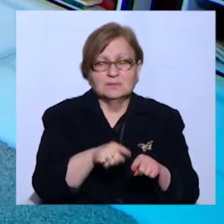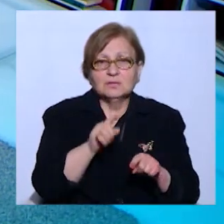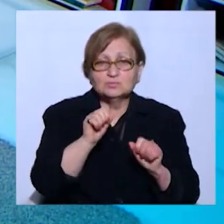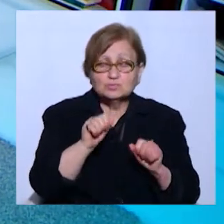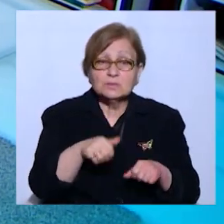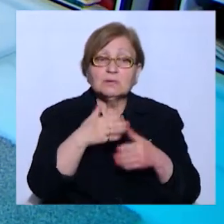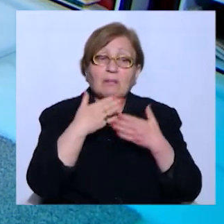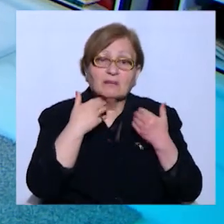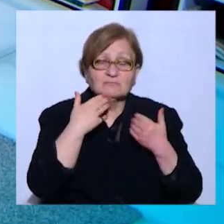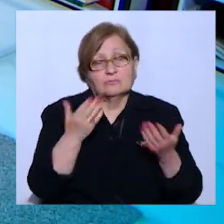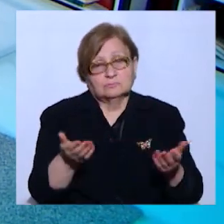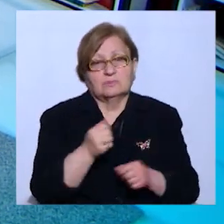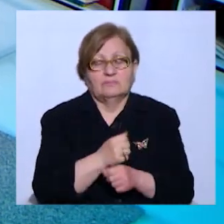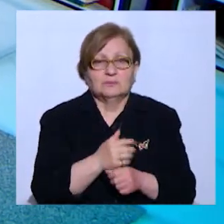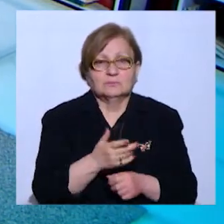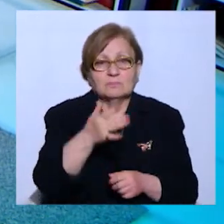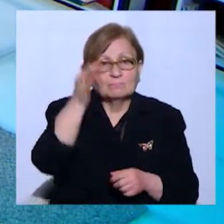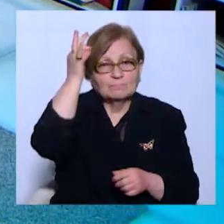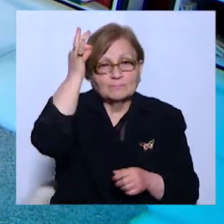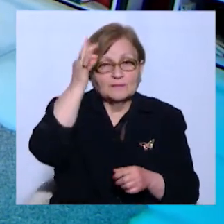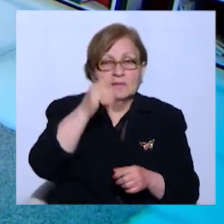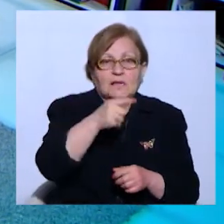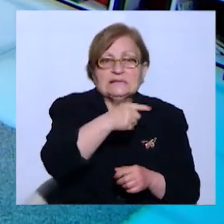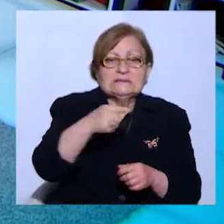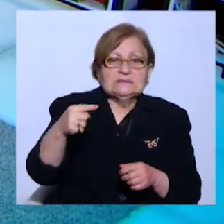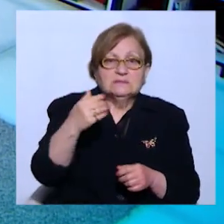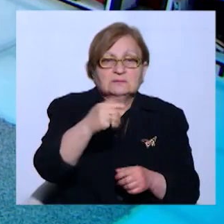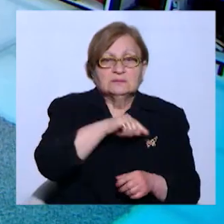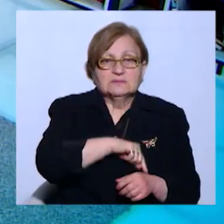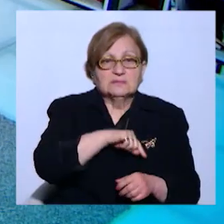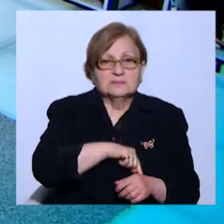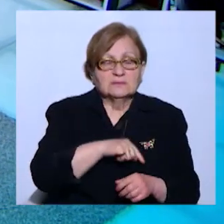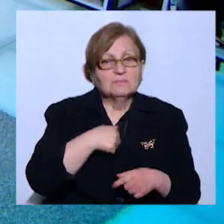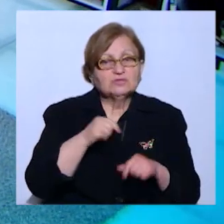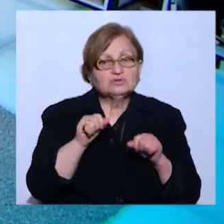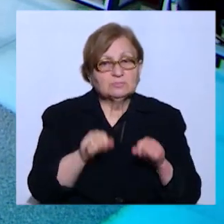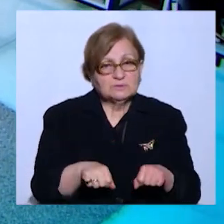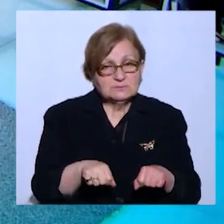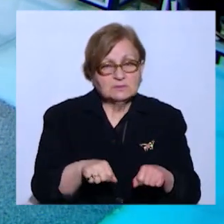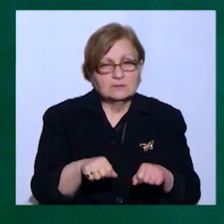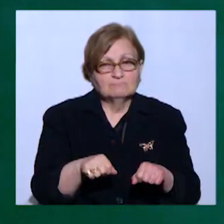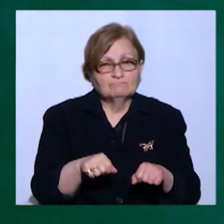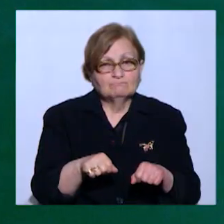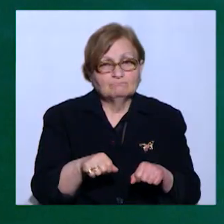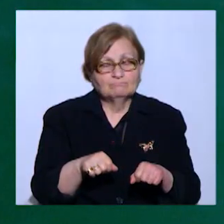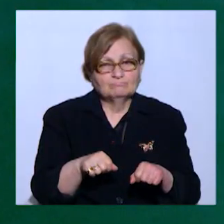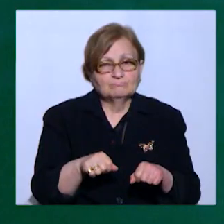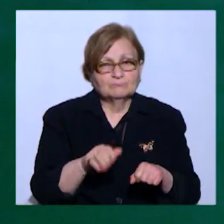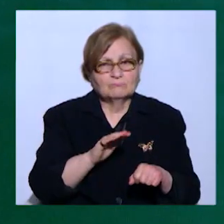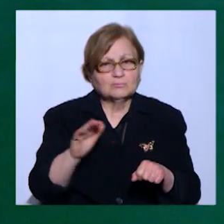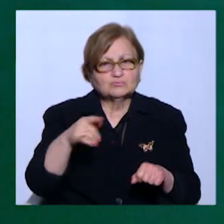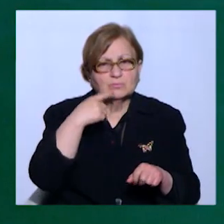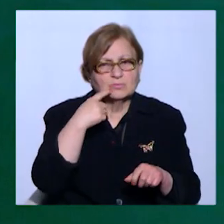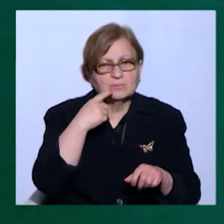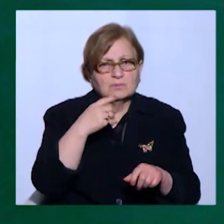არა. გავიხსენოთ წილადის ძირითადი თვისება, რომ მე შემიძლია. ხშირად ვსმენია ხოლმე ბავშვებს,